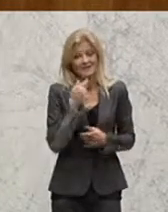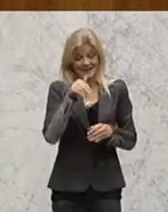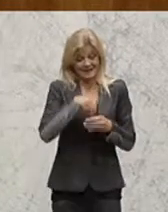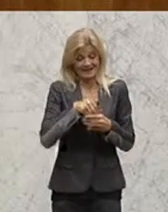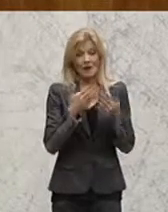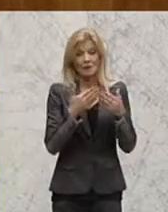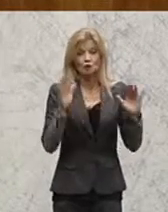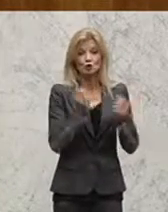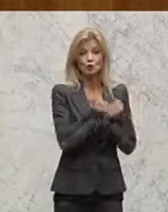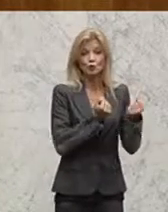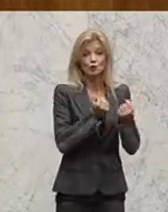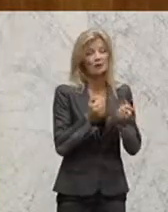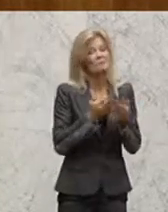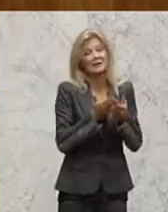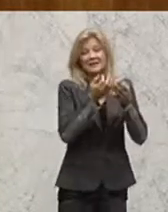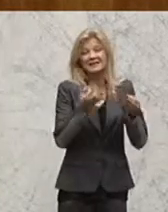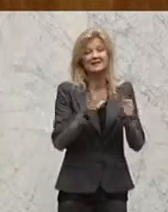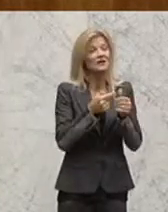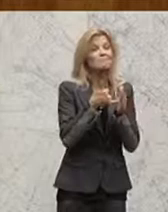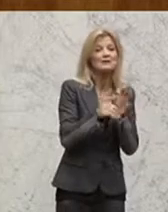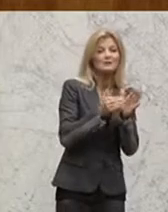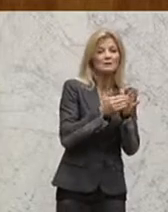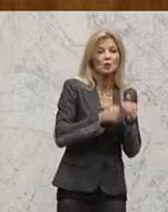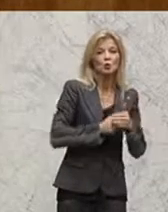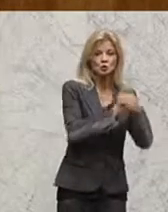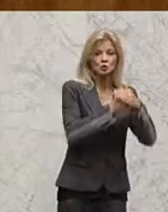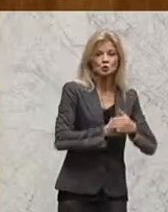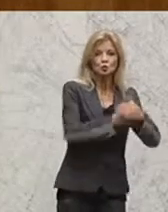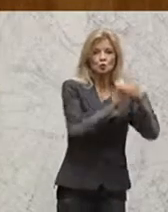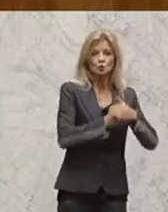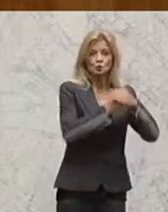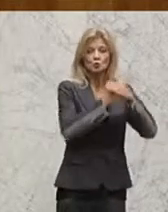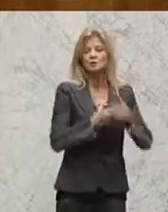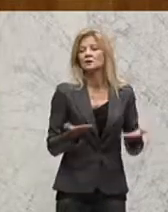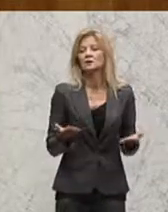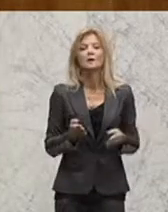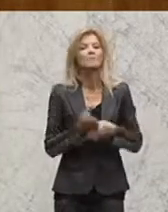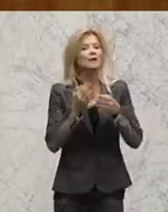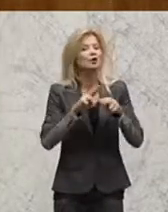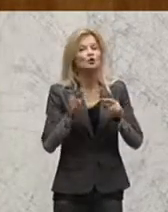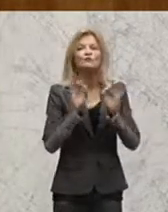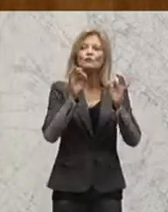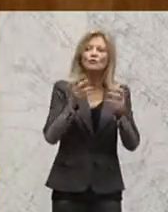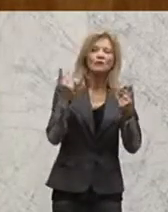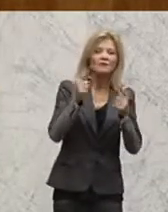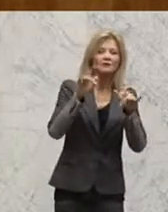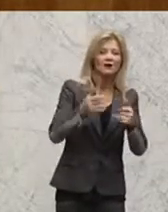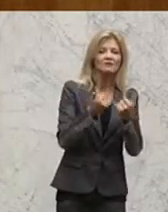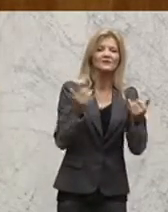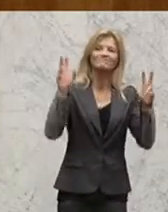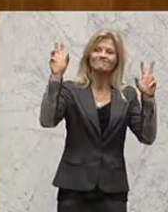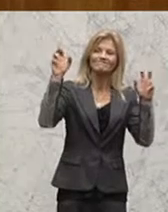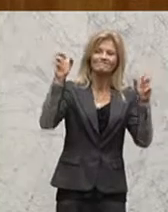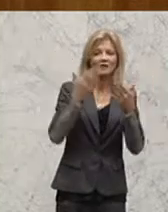Asylpolitik, weiter den Missbrauch zu unterstützen. Das dient vielleicht eines gewissen Asylindustriezweiges, der gar kein Interesse hat,